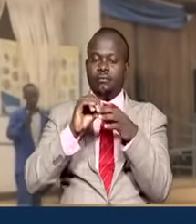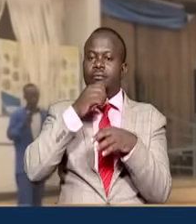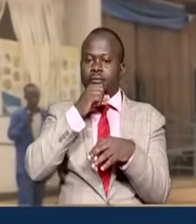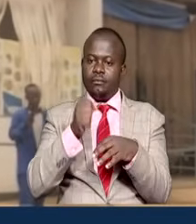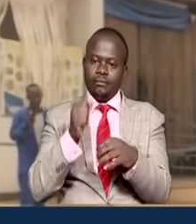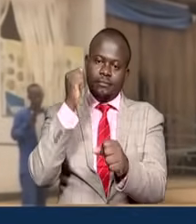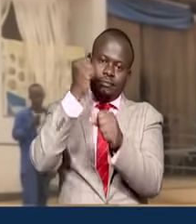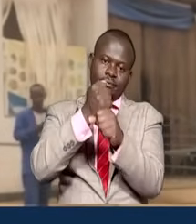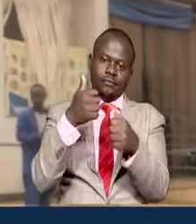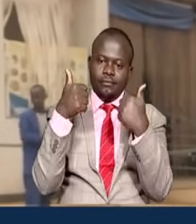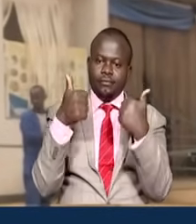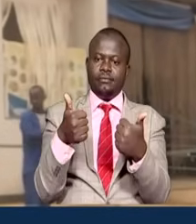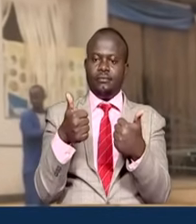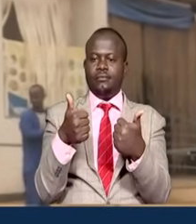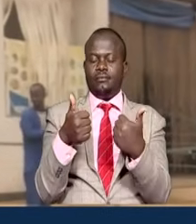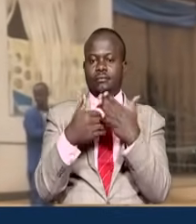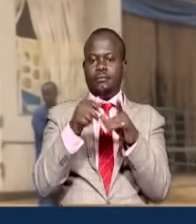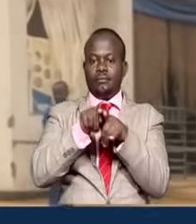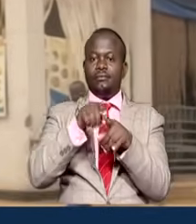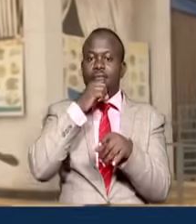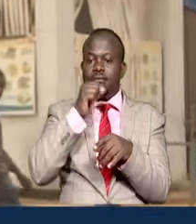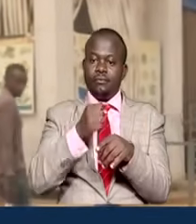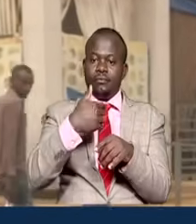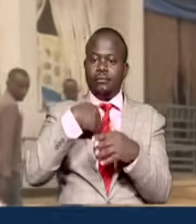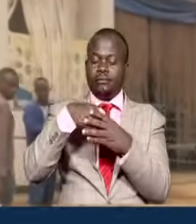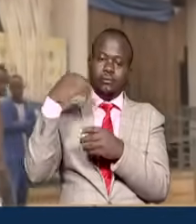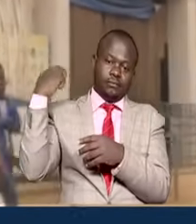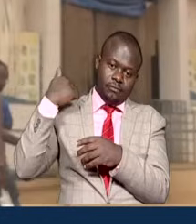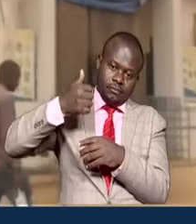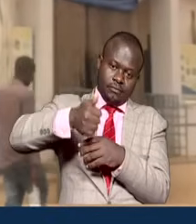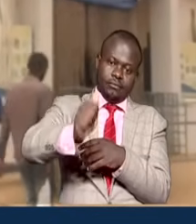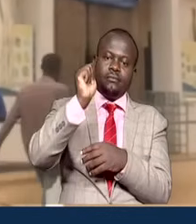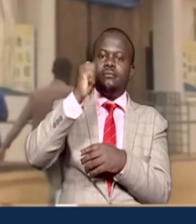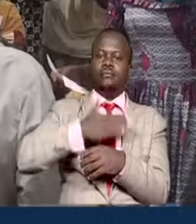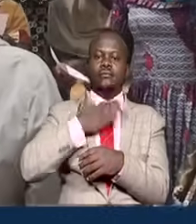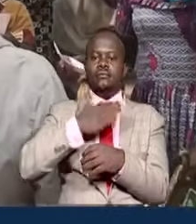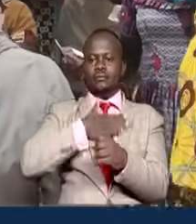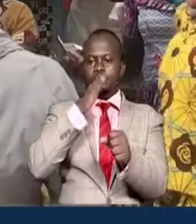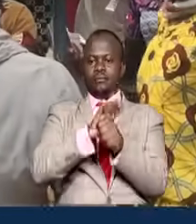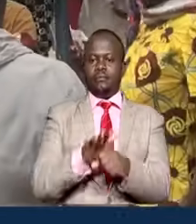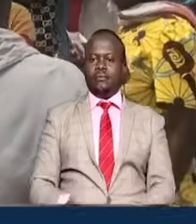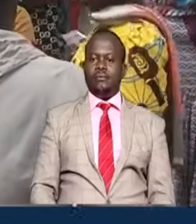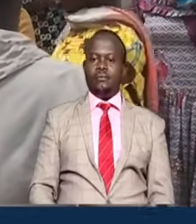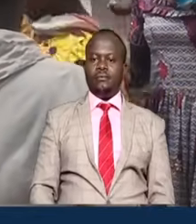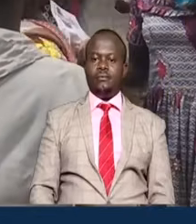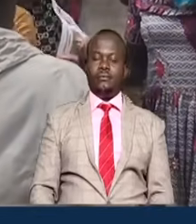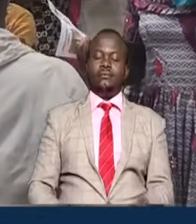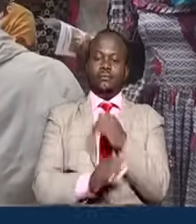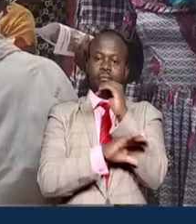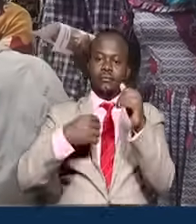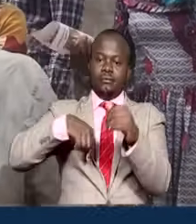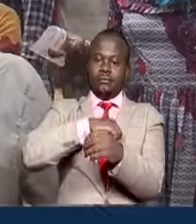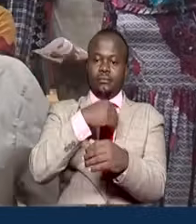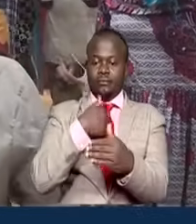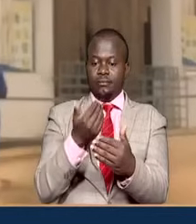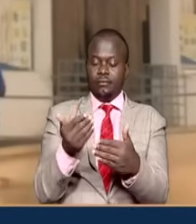bakadukorera neza nk'uko umusaza n'ubundi yari afite mu nshingano ze. Babyishimira cyane. Igihugu cyacu gifite abana benshi